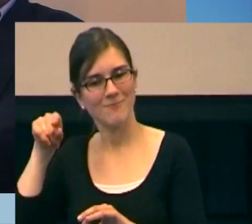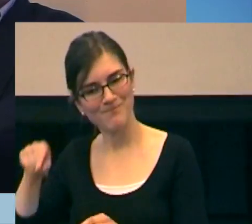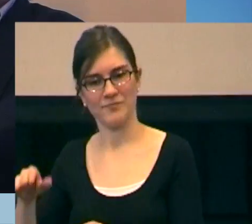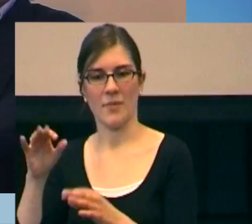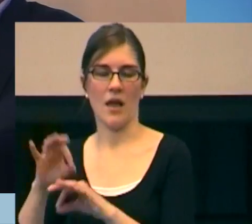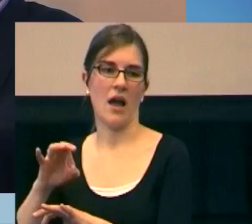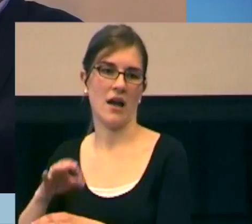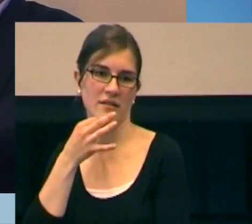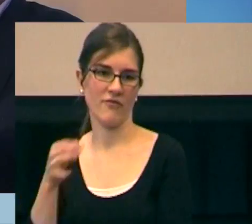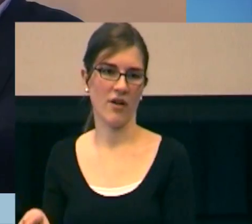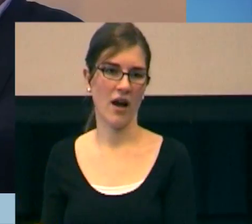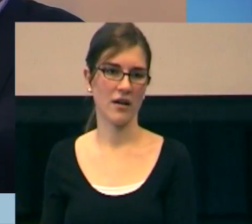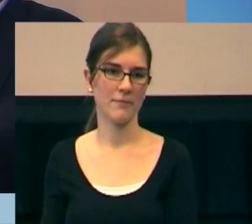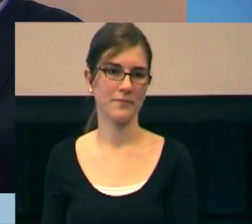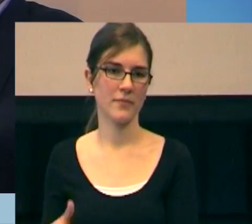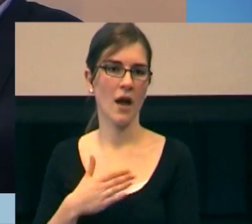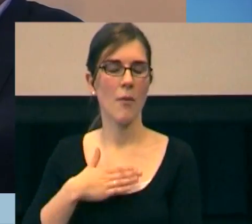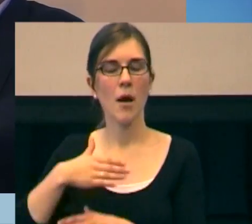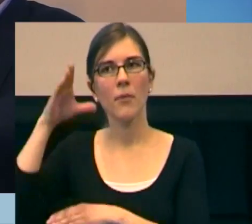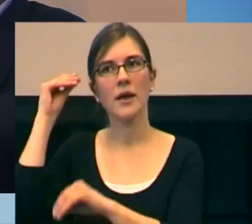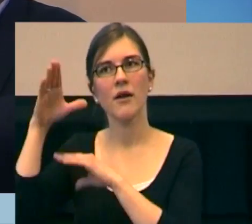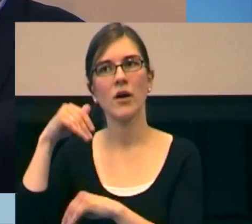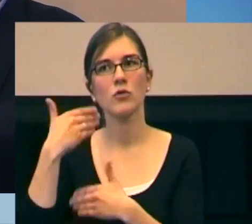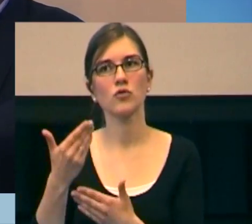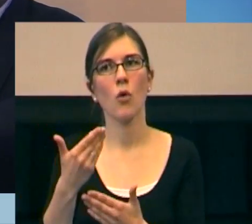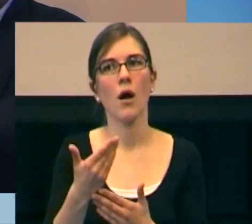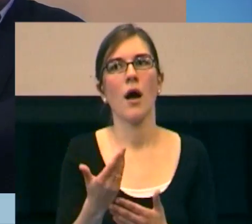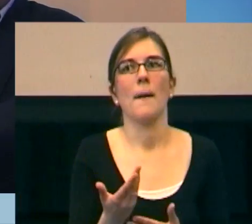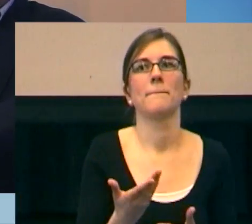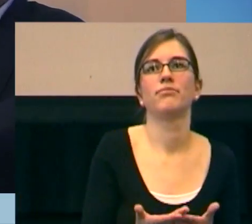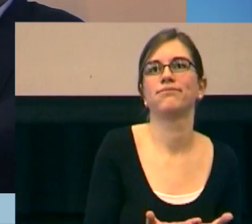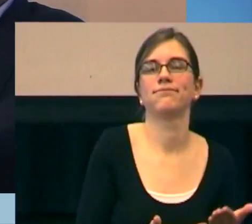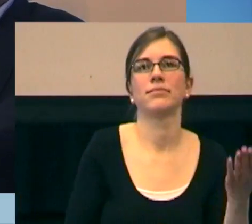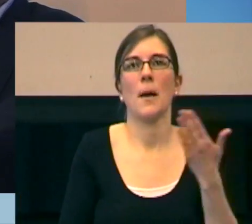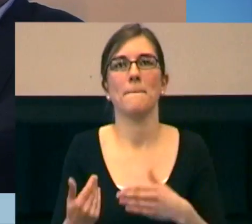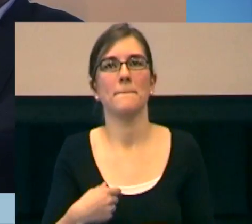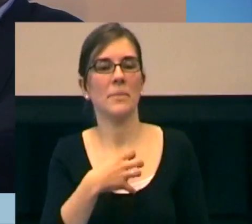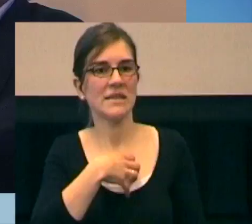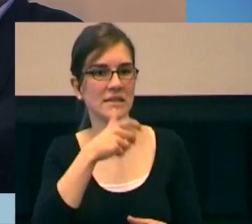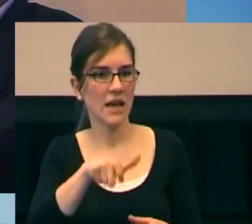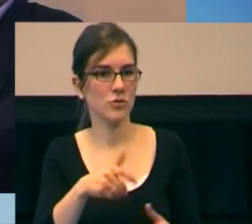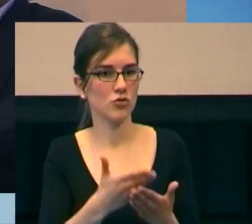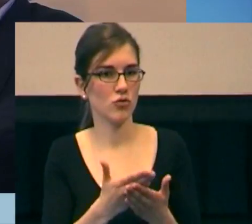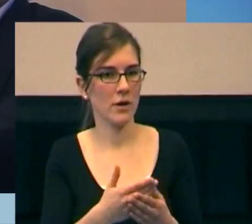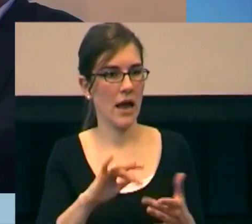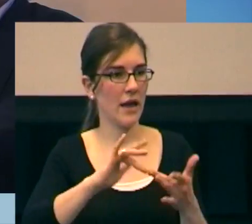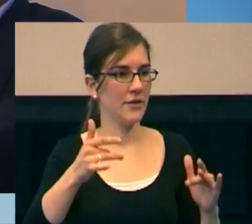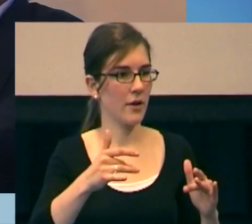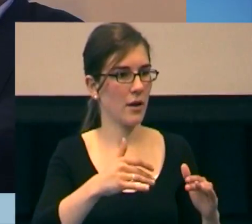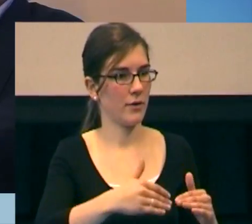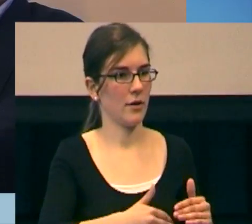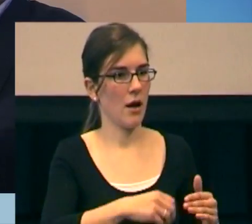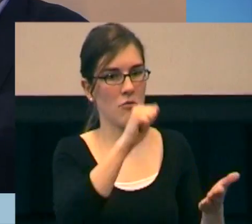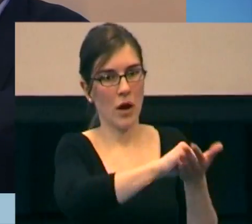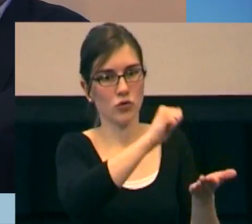Erfahrung ist es so dass die Patienten eben häufig schon mit Ausdrucken kommen und das muss nicht Dr. Google sein das kann auch irgendwie ein anderes Internet basiertes